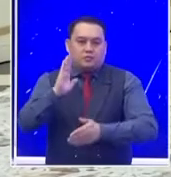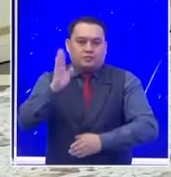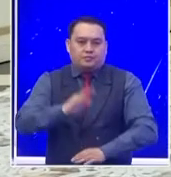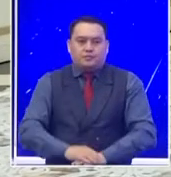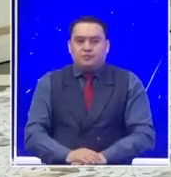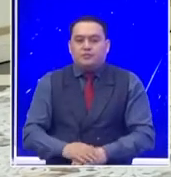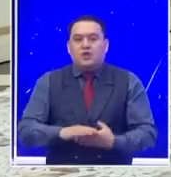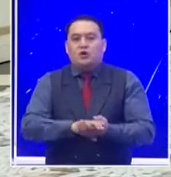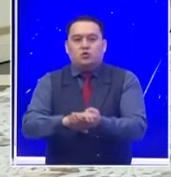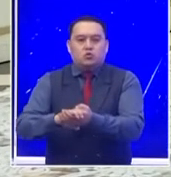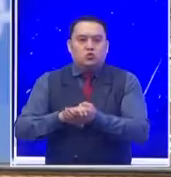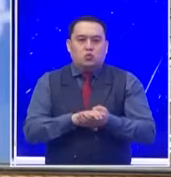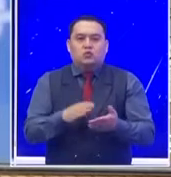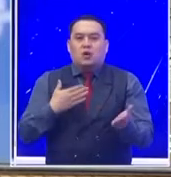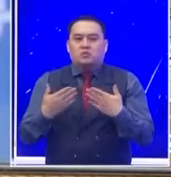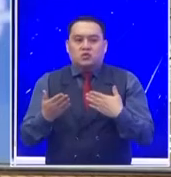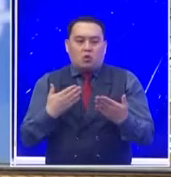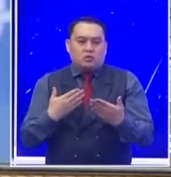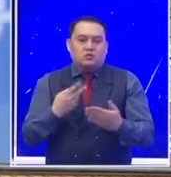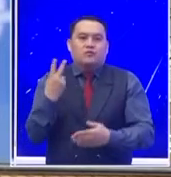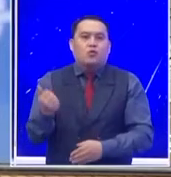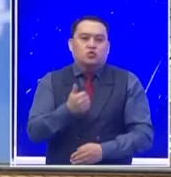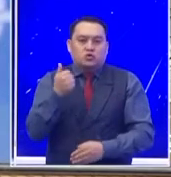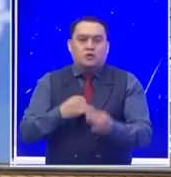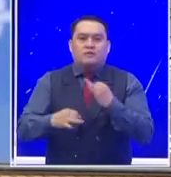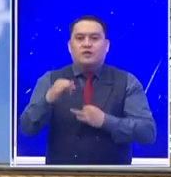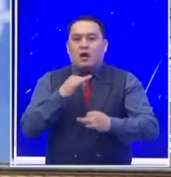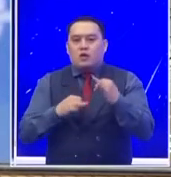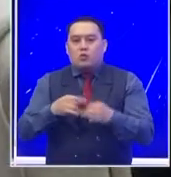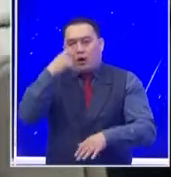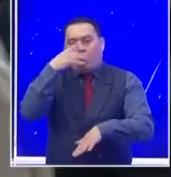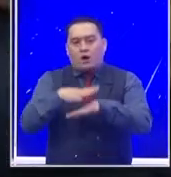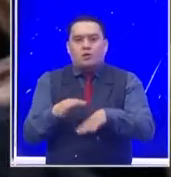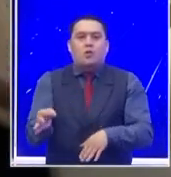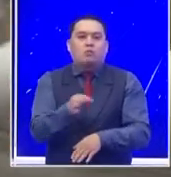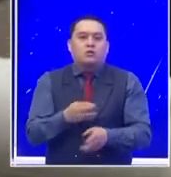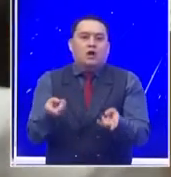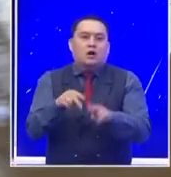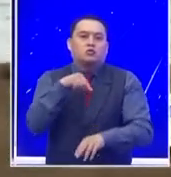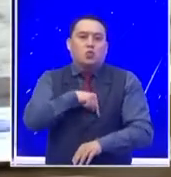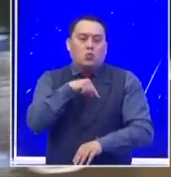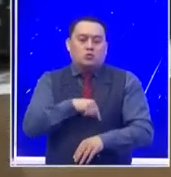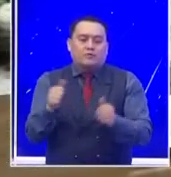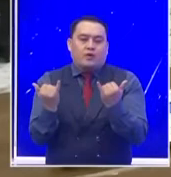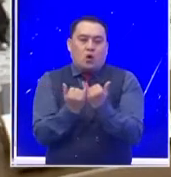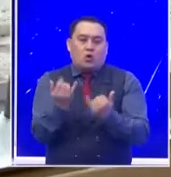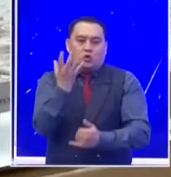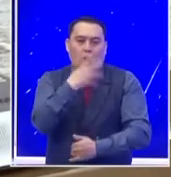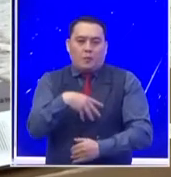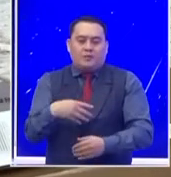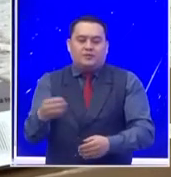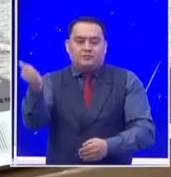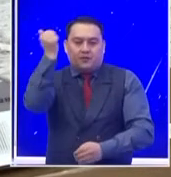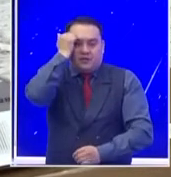дружественной и непринужденной обстановке двухчасовой диалог с акимом области оставил в душе каждого гостя теплые и яркие